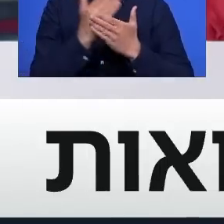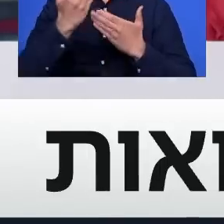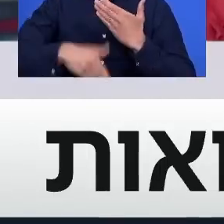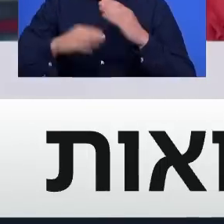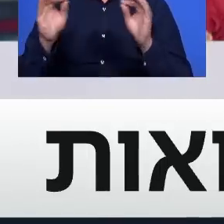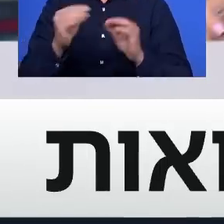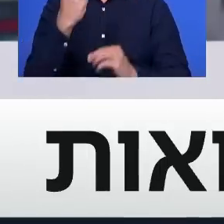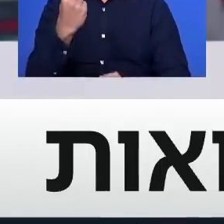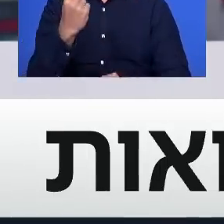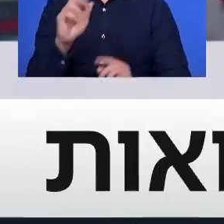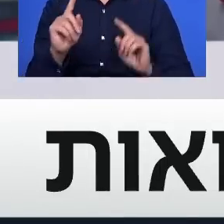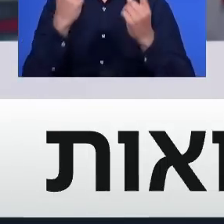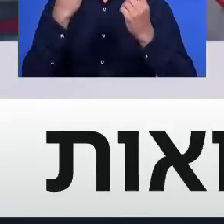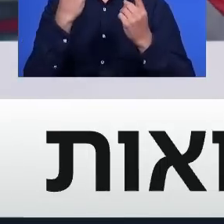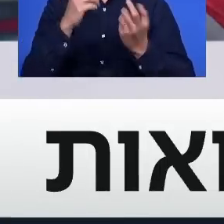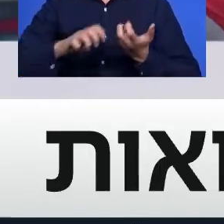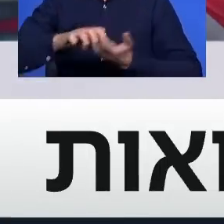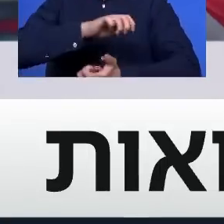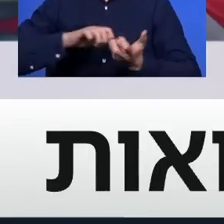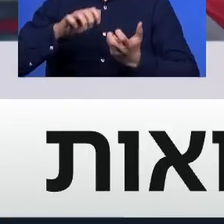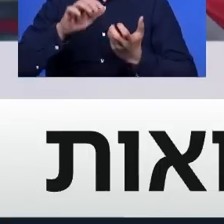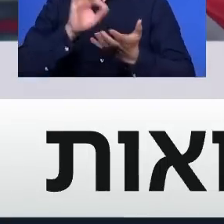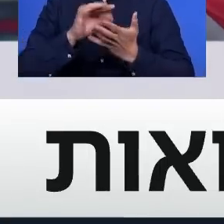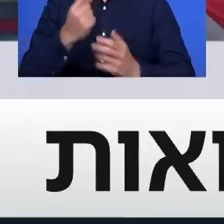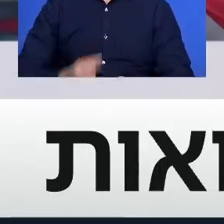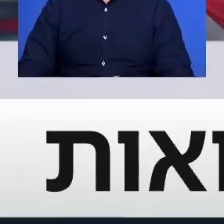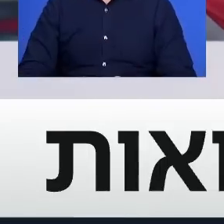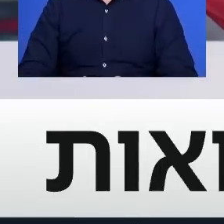הזה ותרחישי השיבושים במהלכו.